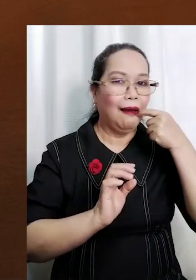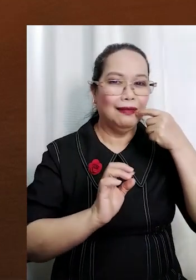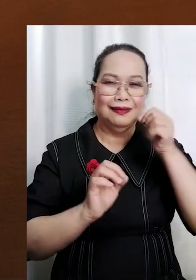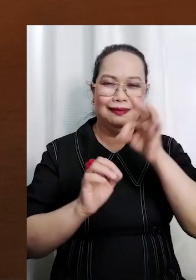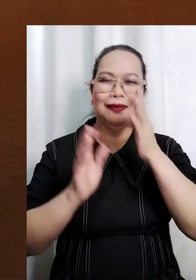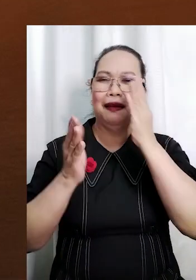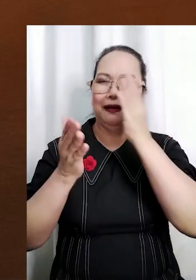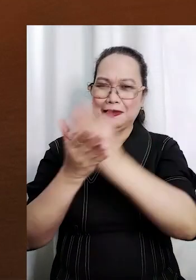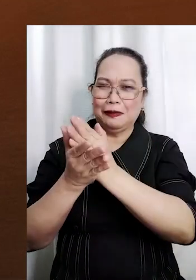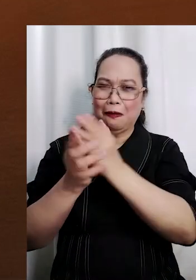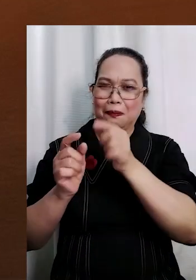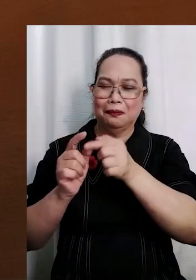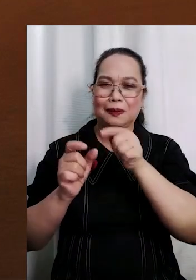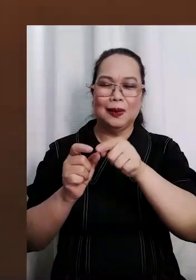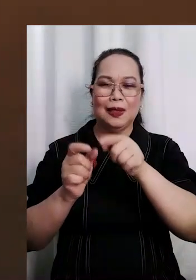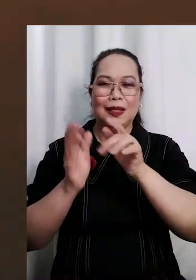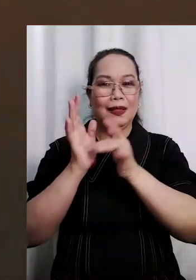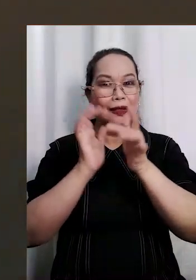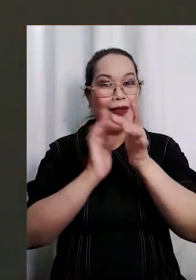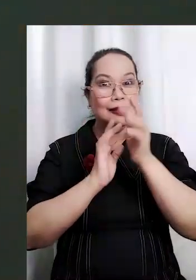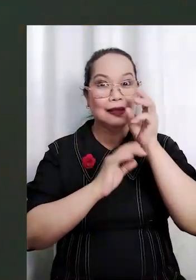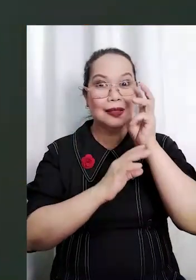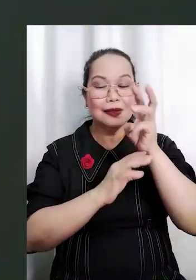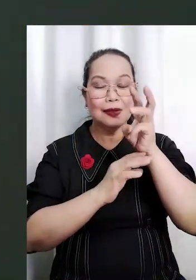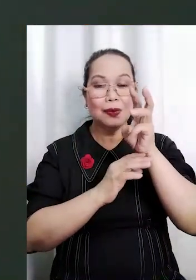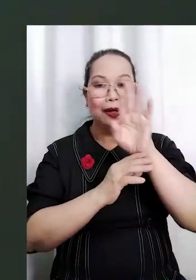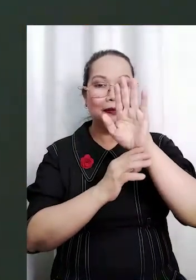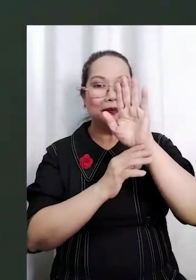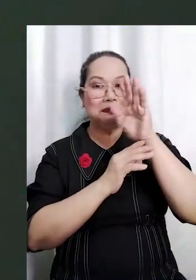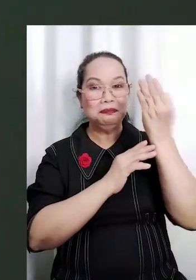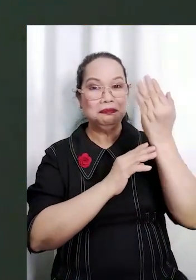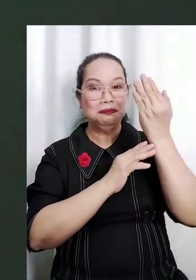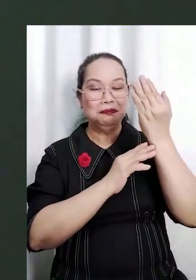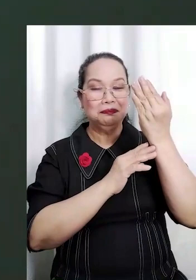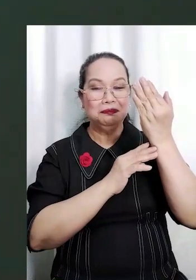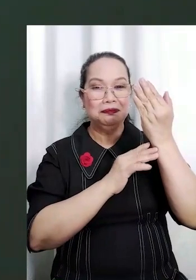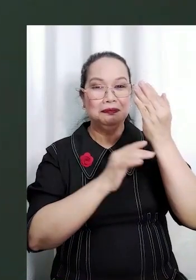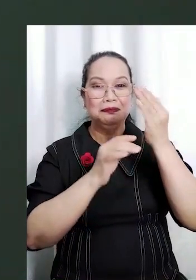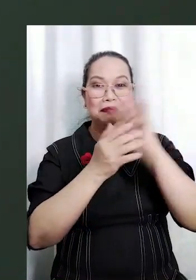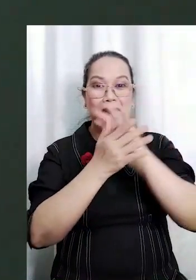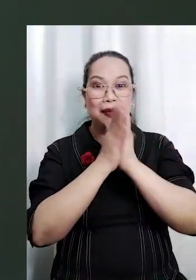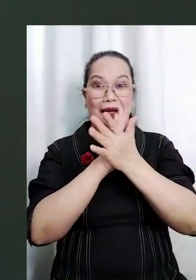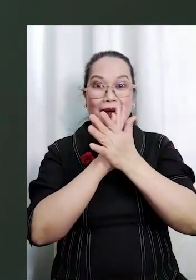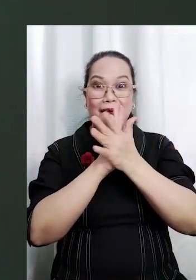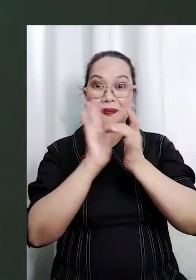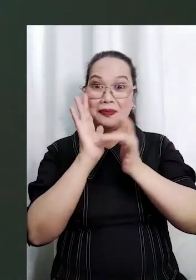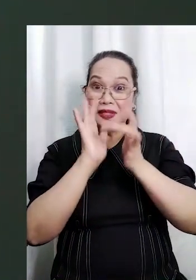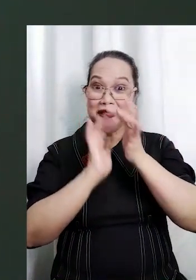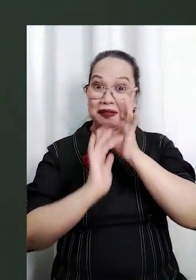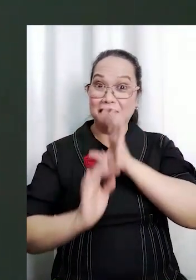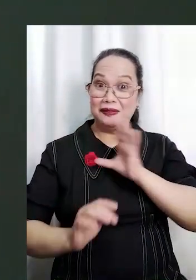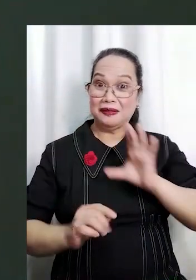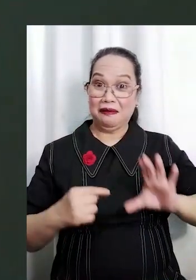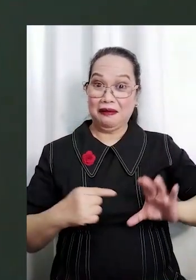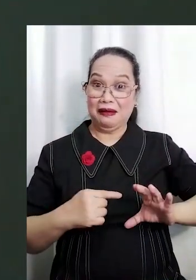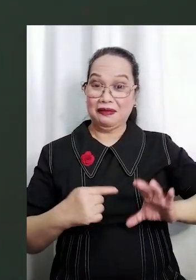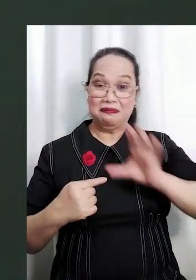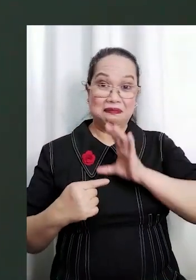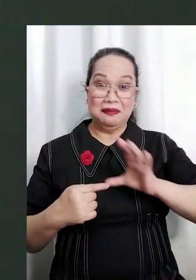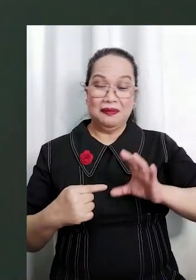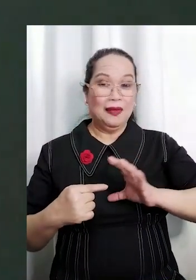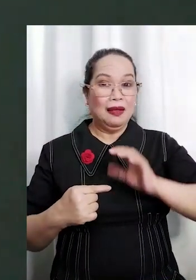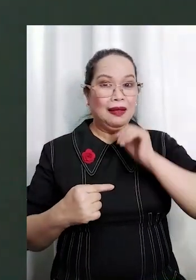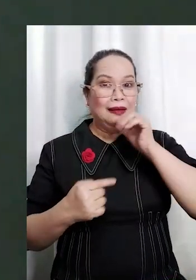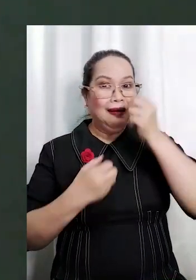niya mangyari kay Jesus ay tatalikuran niya ang kanyang pagiging Kristo. Hindi niya